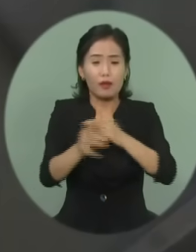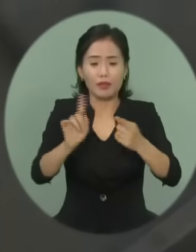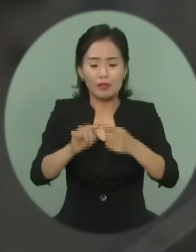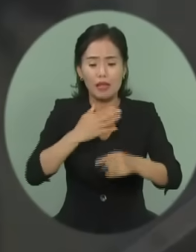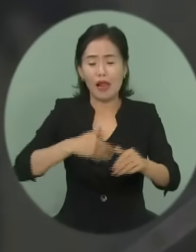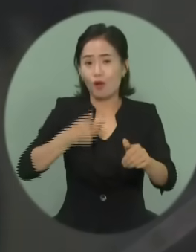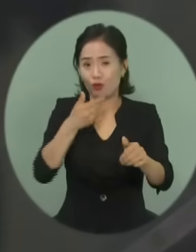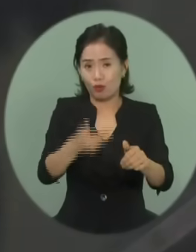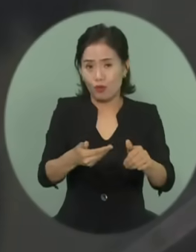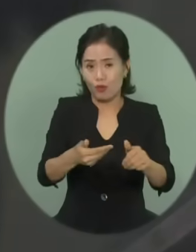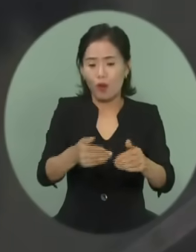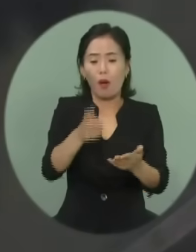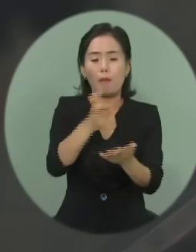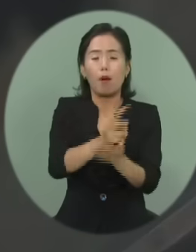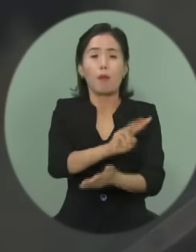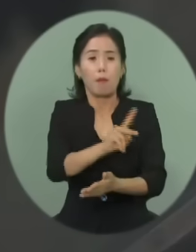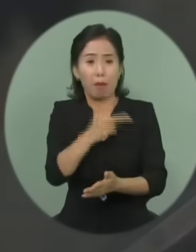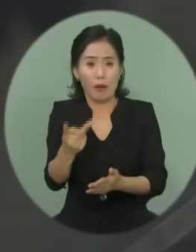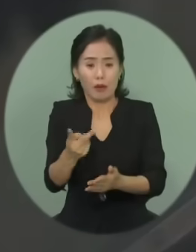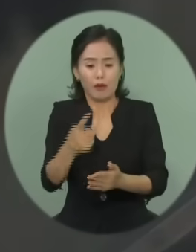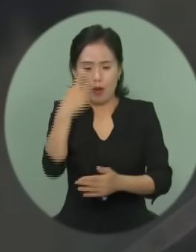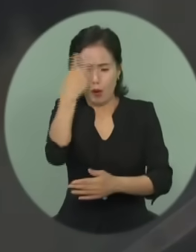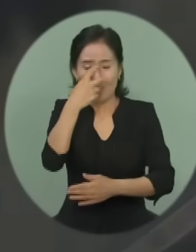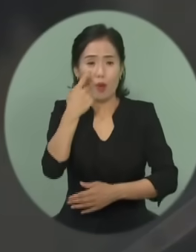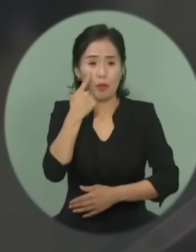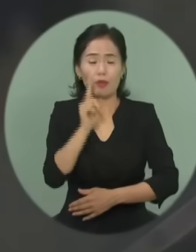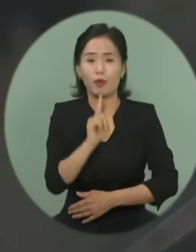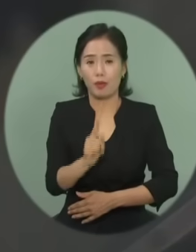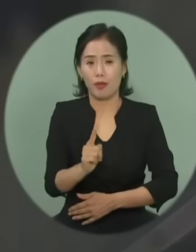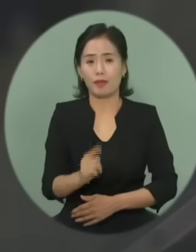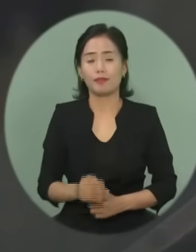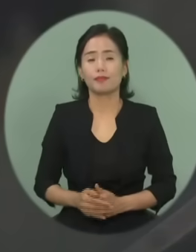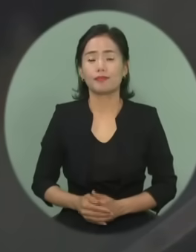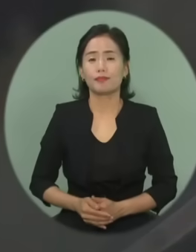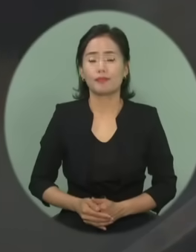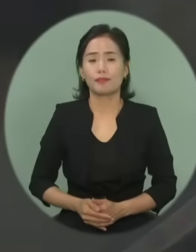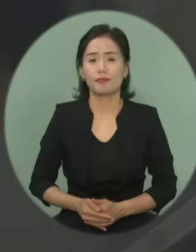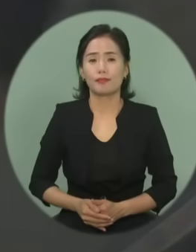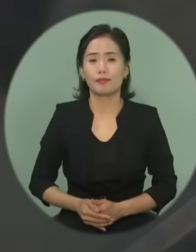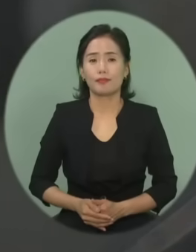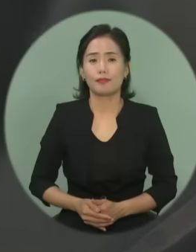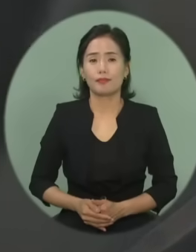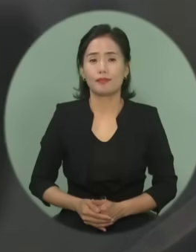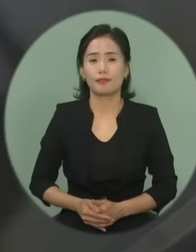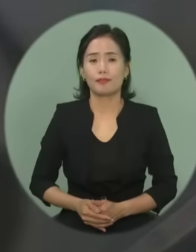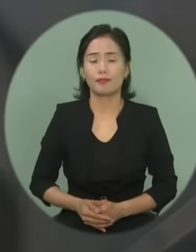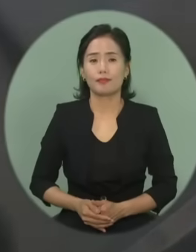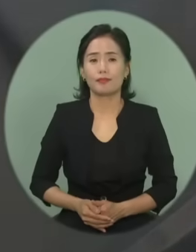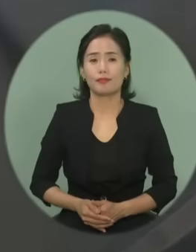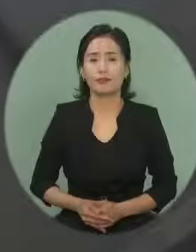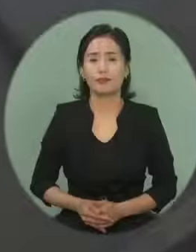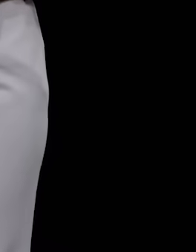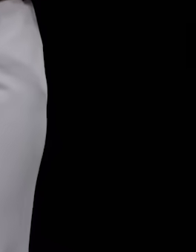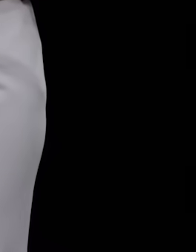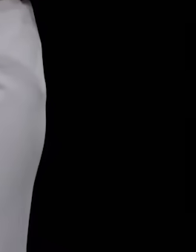사실을 알려주도록 규정을 바꾸는 일을 검토하겠다고 밝혔습니다 MBC 뉴스